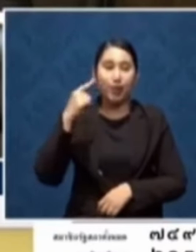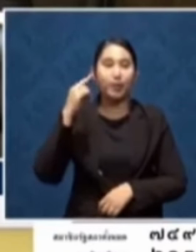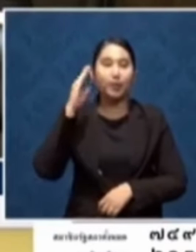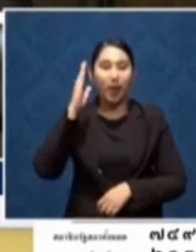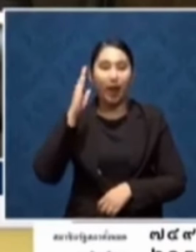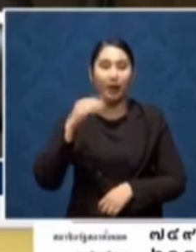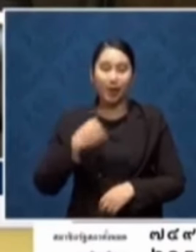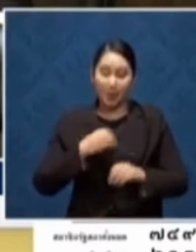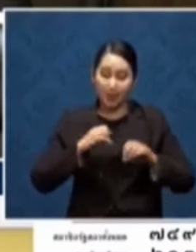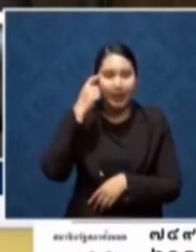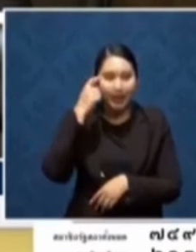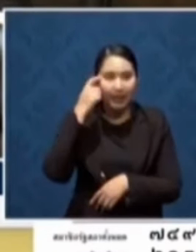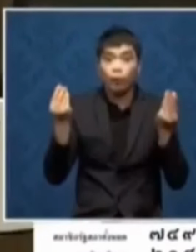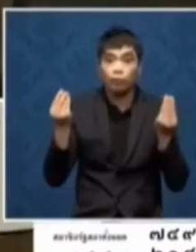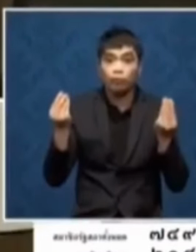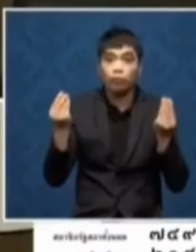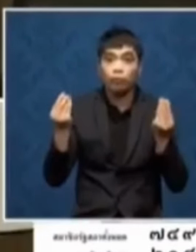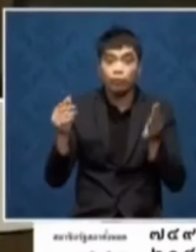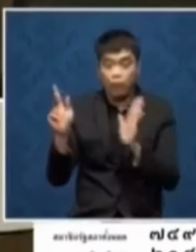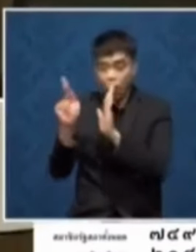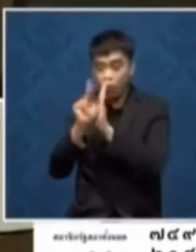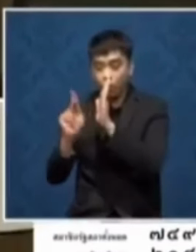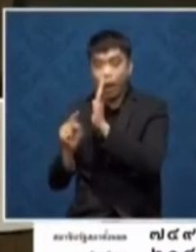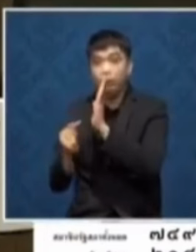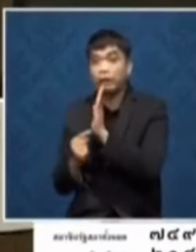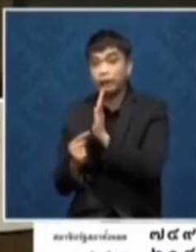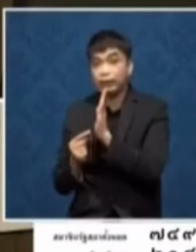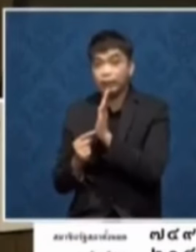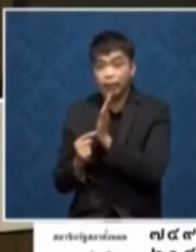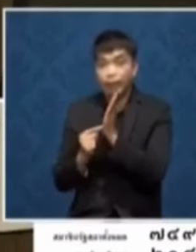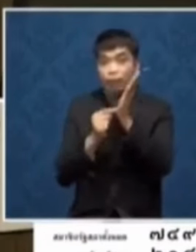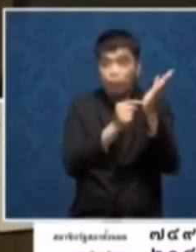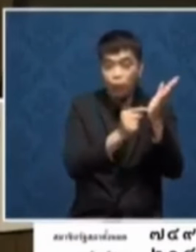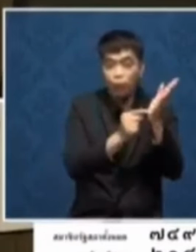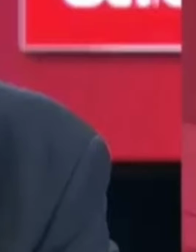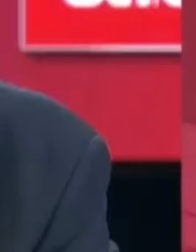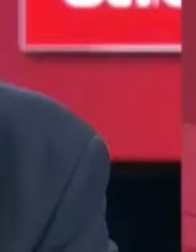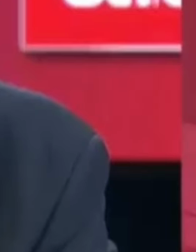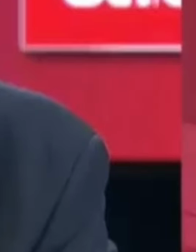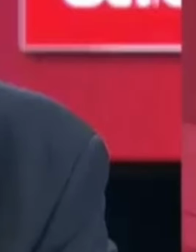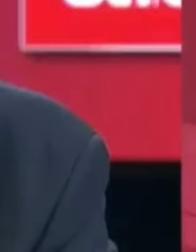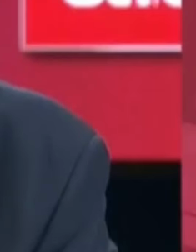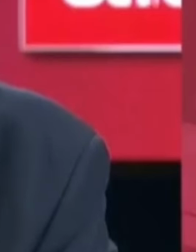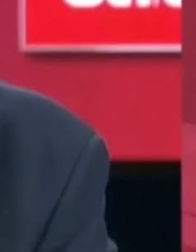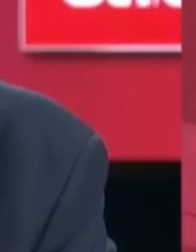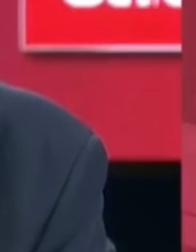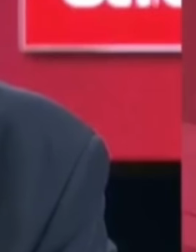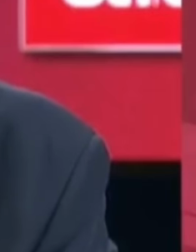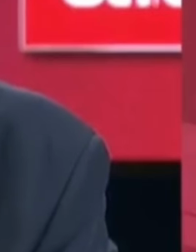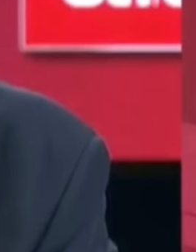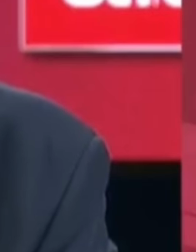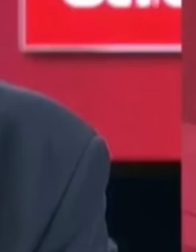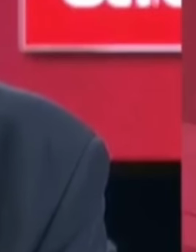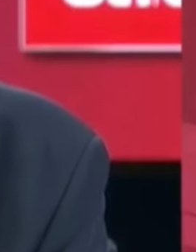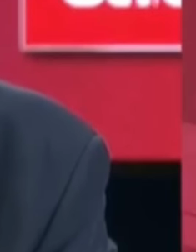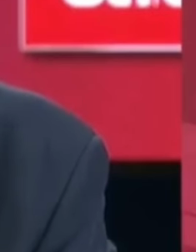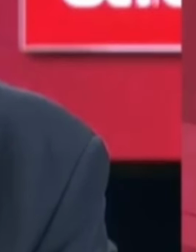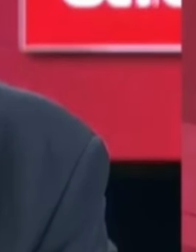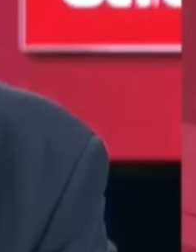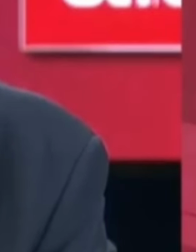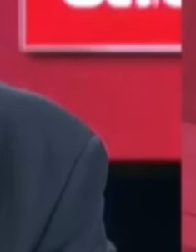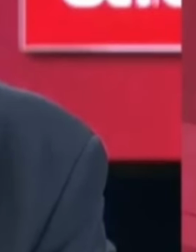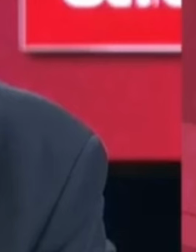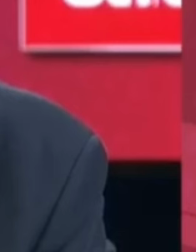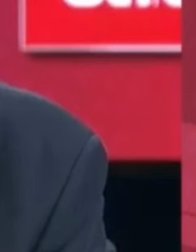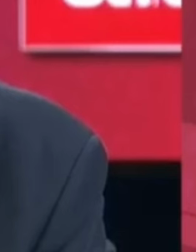ใจนะครับ คุณสมชายมองไอ้การเปลี่ยนเนี่ยรูปแบบไหนที่มันจะเดินหน้าไปได้มีโอกาสมากที่สุด